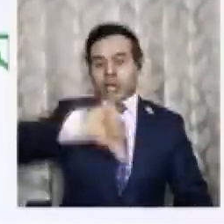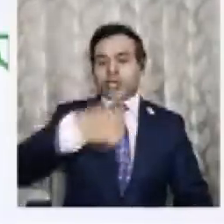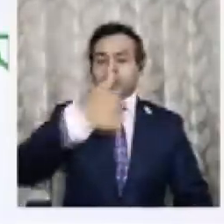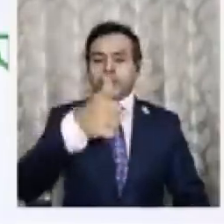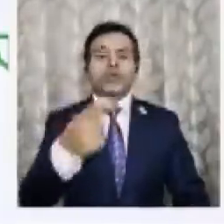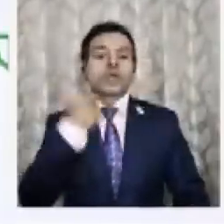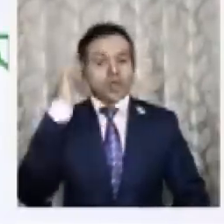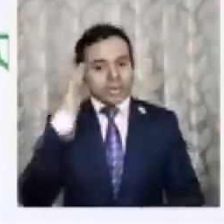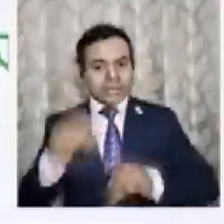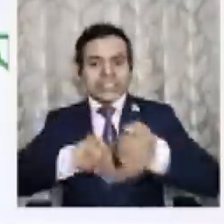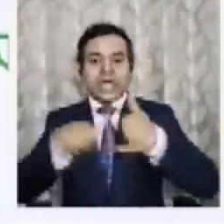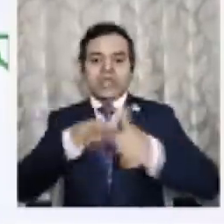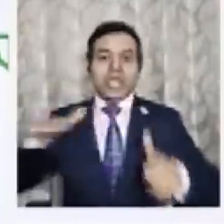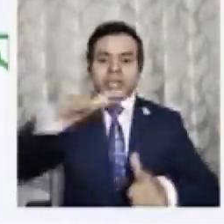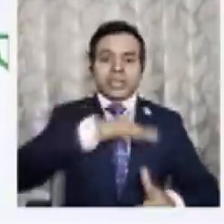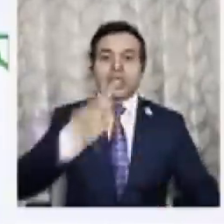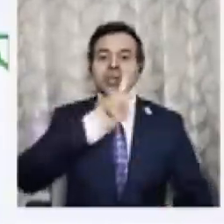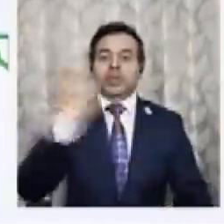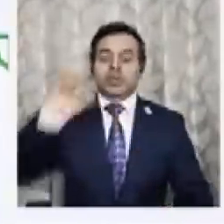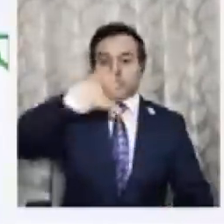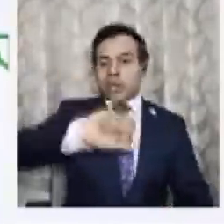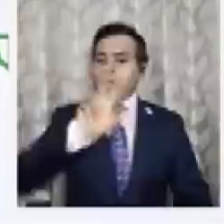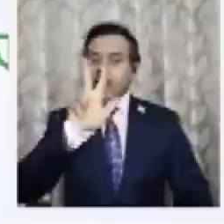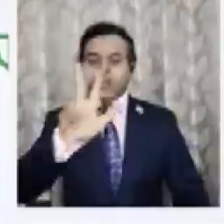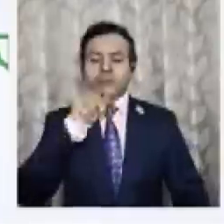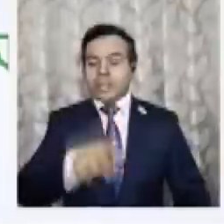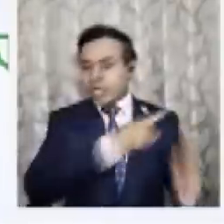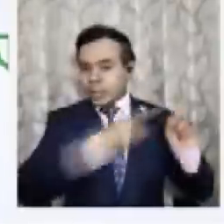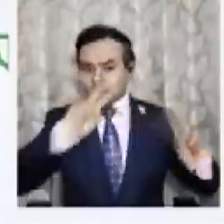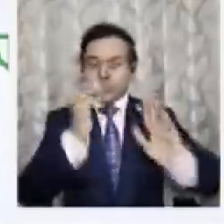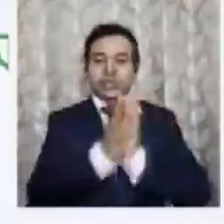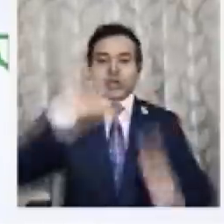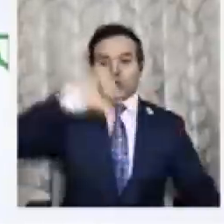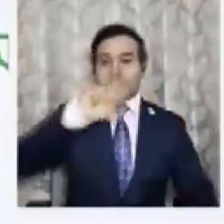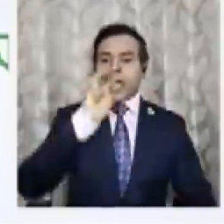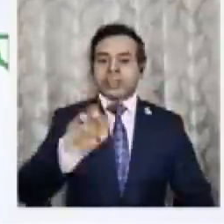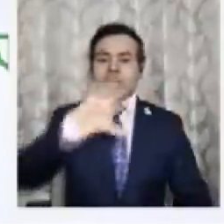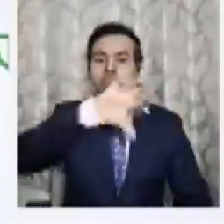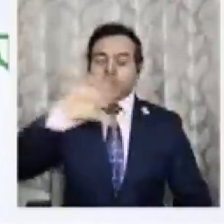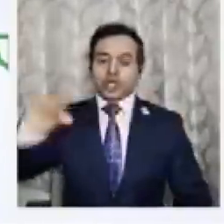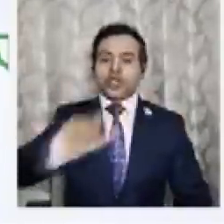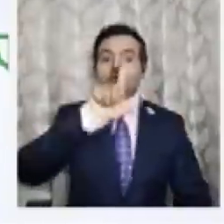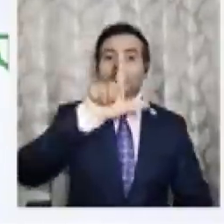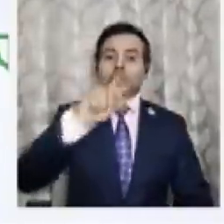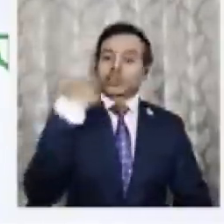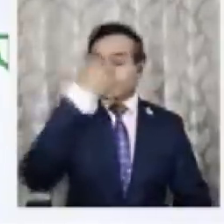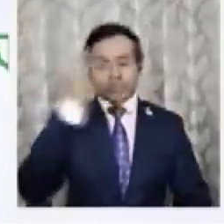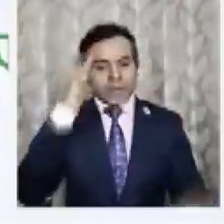364,196 জন। 24 ঘন্টায় মৃত্যুবরণ করেছেন দক্ষিণ পূর্ব এশিয়ায় 298 জন এবং এ